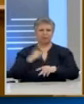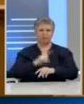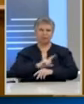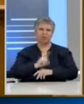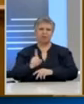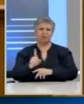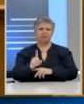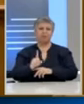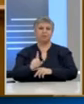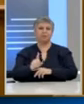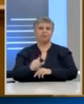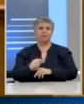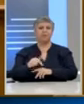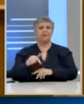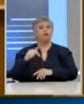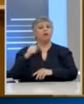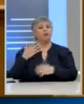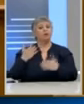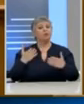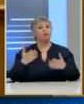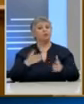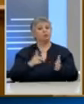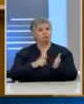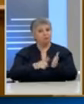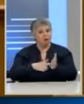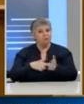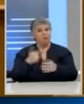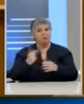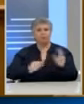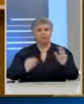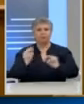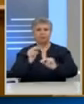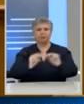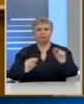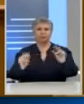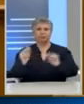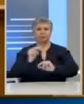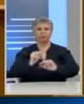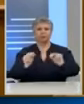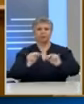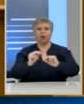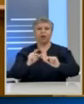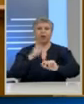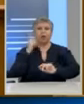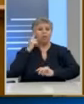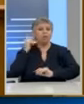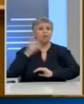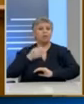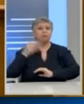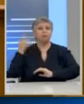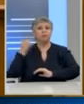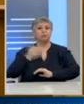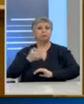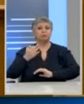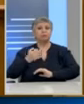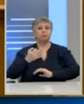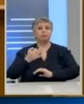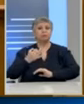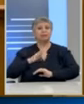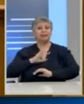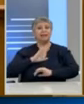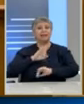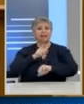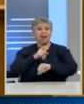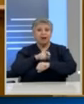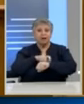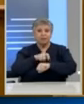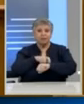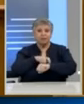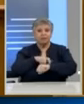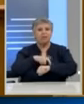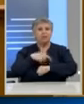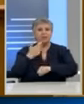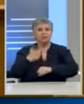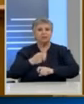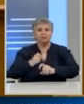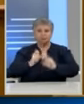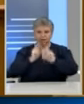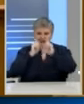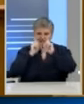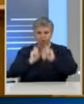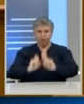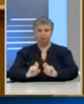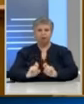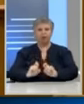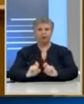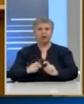να διεξάγουμε αυτή τη συζήτηση τουλάχιστον σε ένα ορθολογικό πλαίσιο. Έχουμε μια ελάχιστη υποχρέωση απέναντι στον ορθό